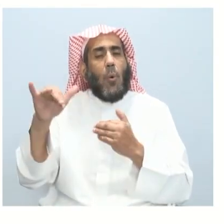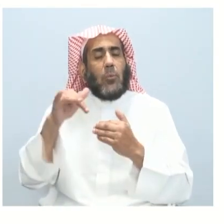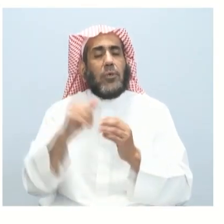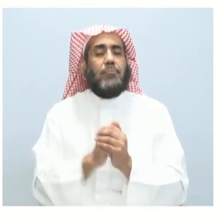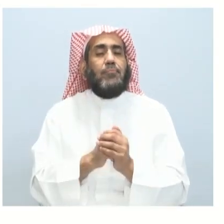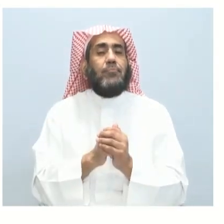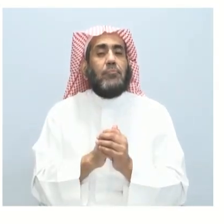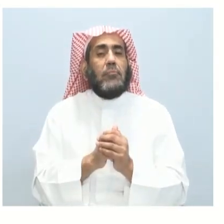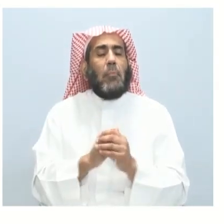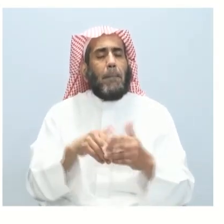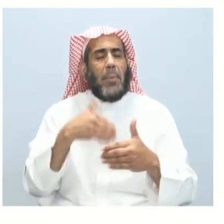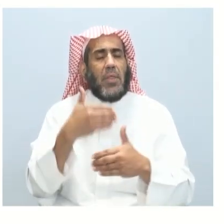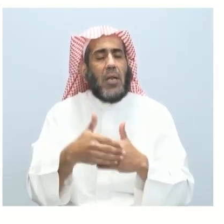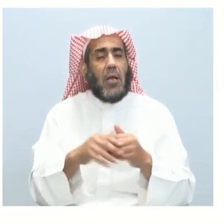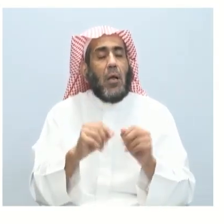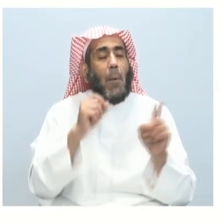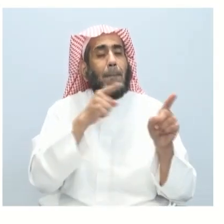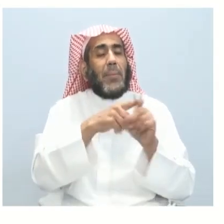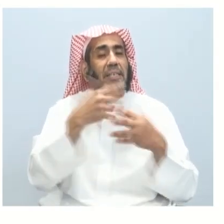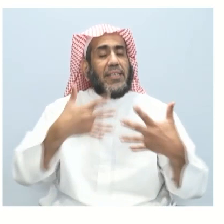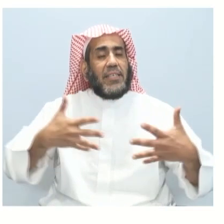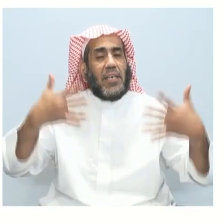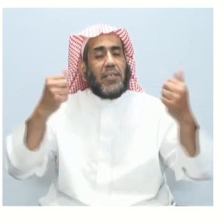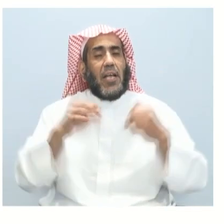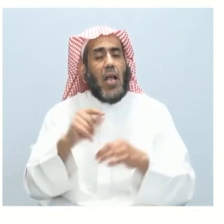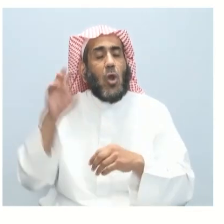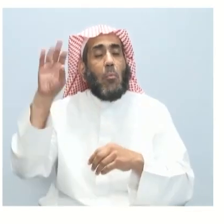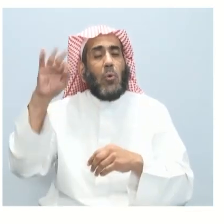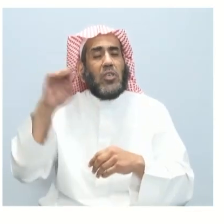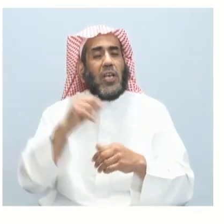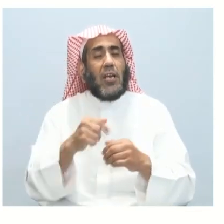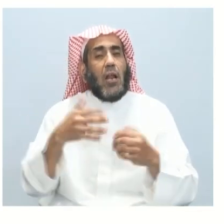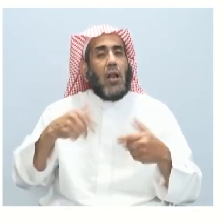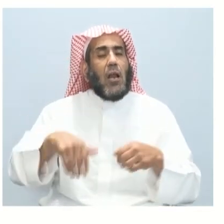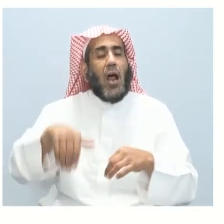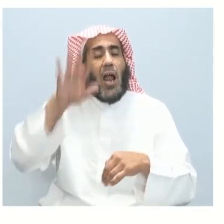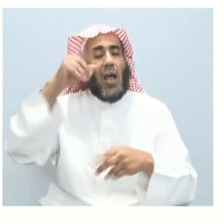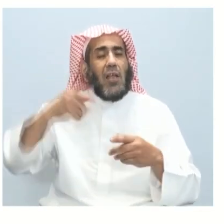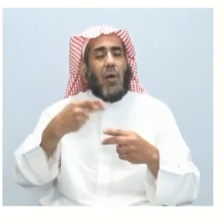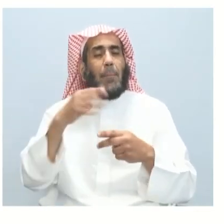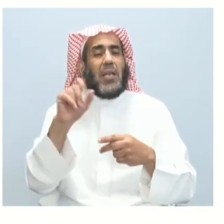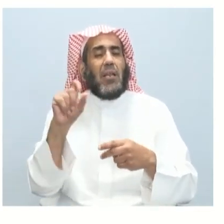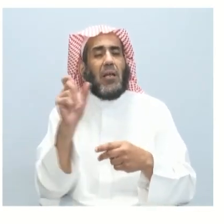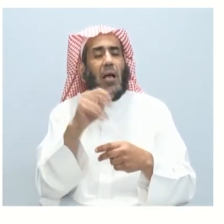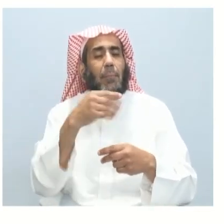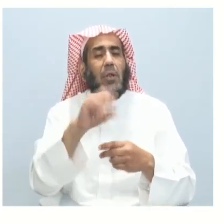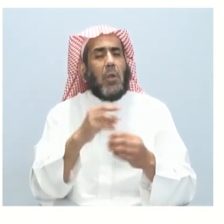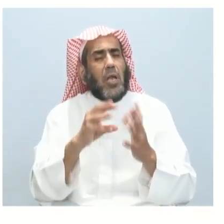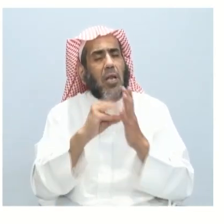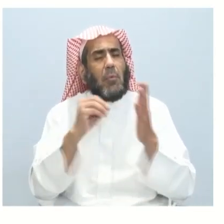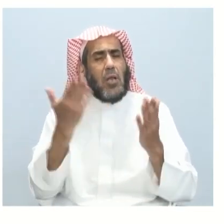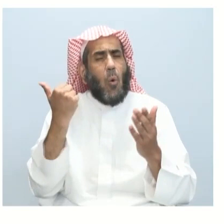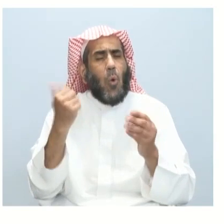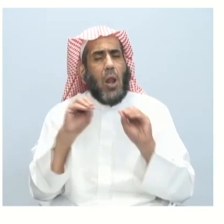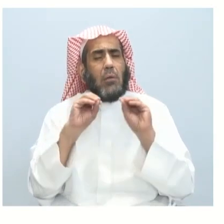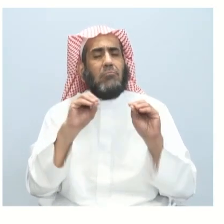مدركي بعد ذلك ايضا مدح الشاعر الاموي جرير الخليفه بعبد الملك وهذه نماذج ايضا قد مررنا عليها